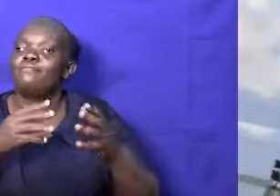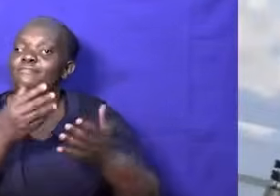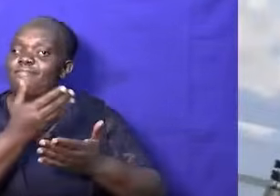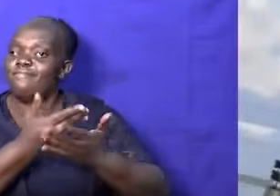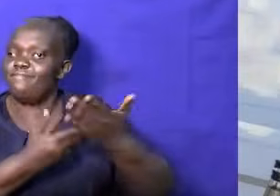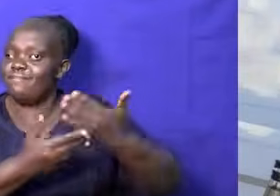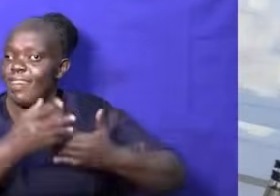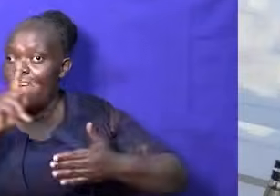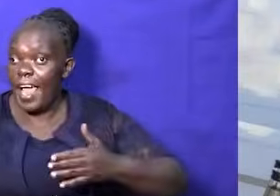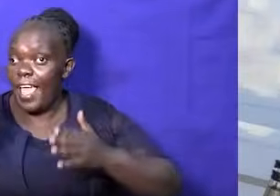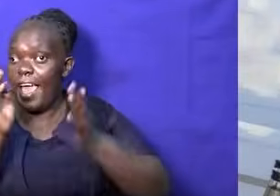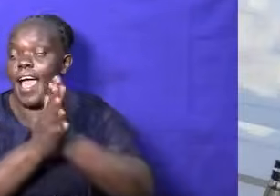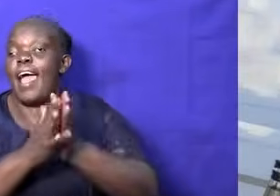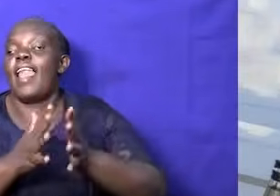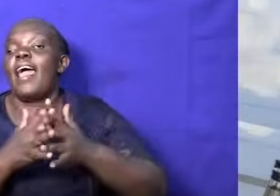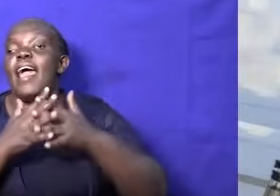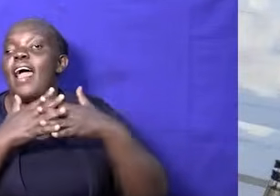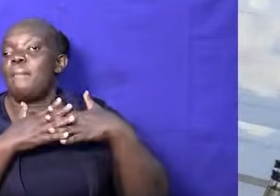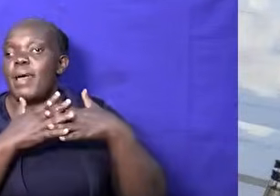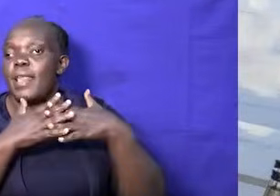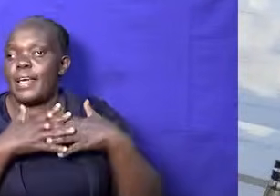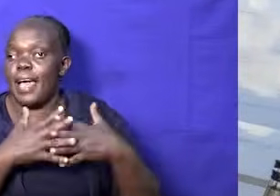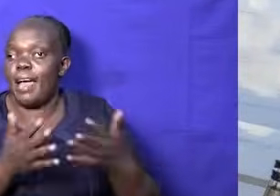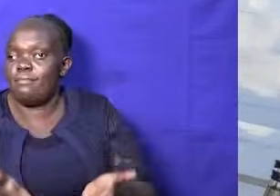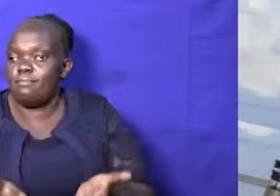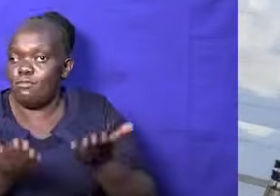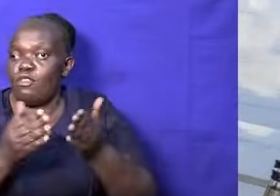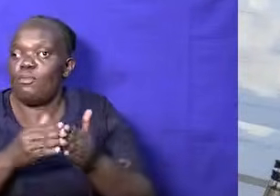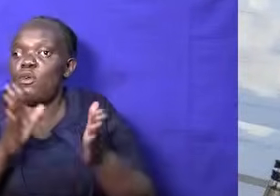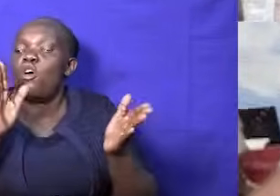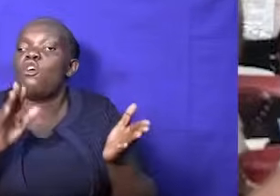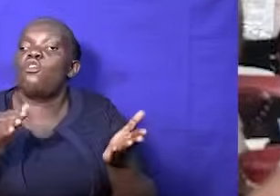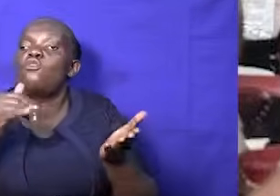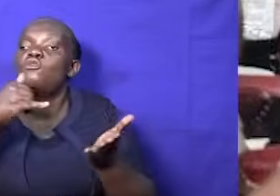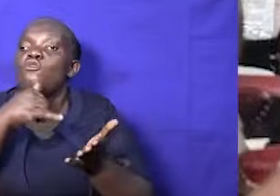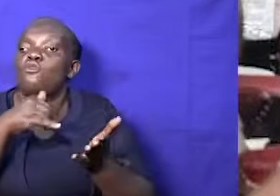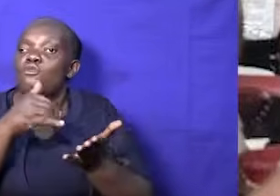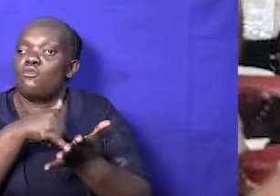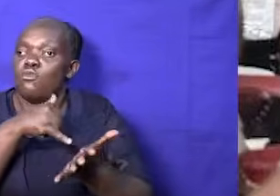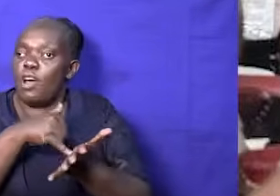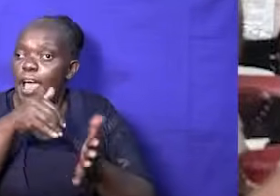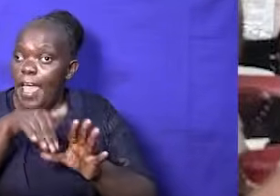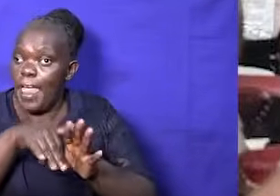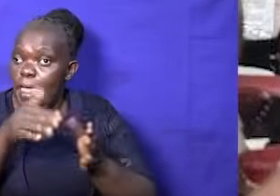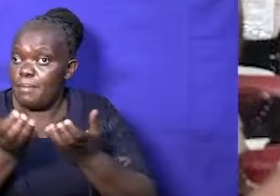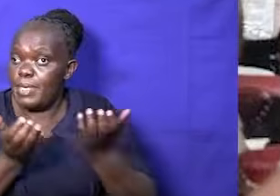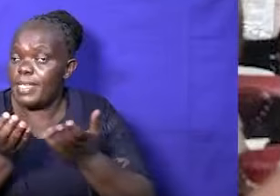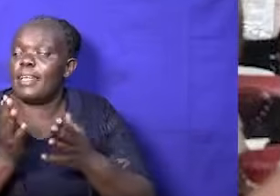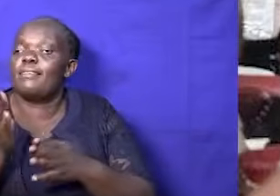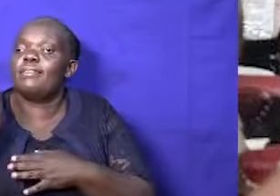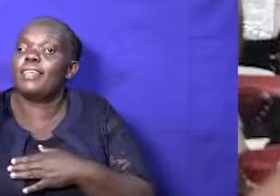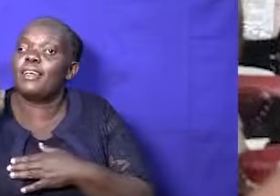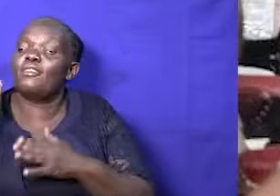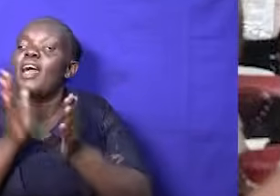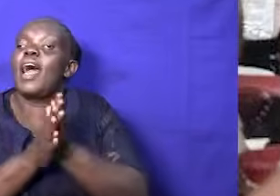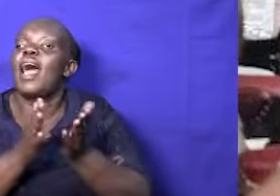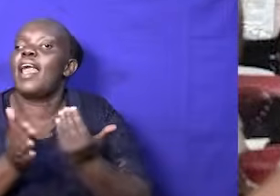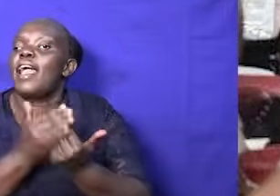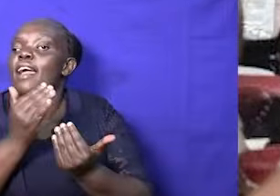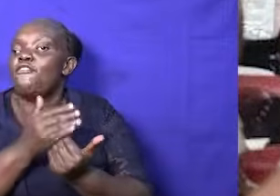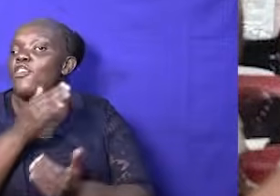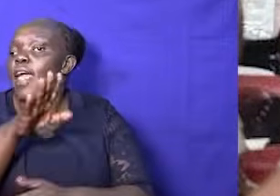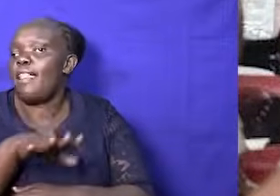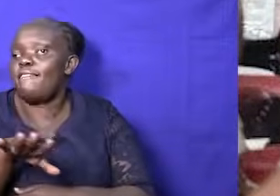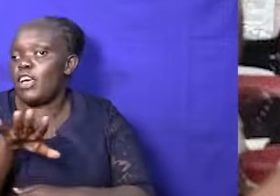Mahusiano kati ya Kenya na Marekani yameimarishwa zaidi kupitia ushirikiano katika biashara, usalama na uhifadhi wa